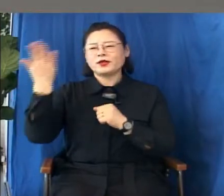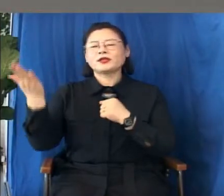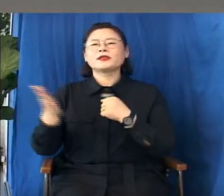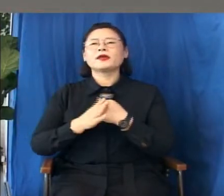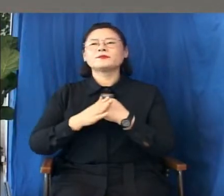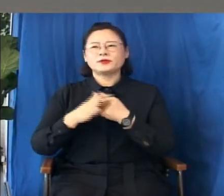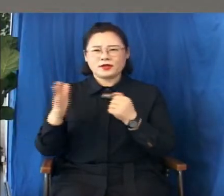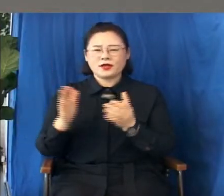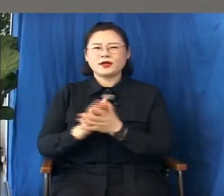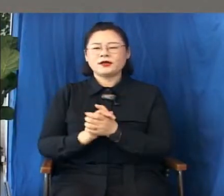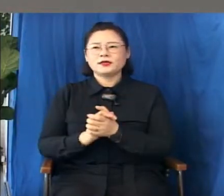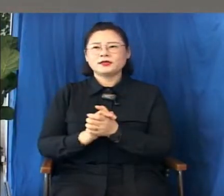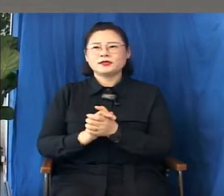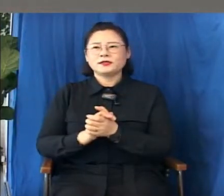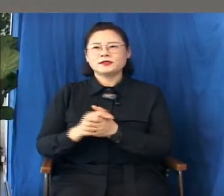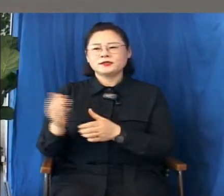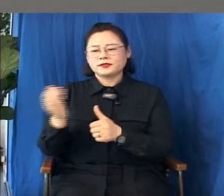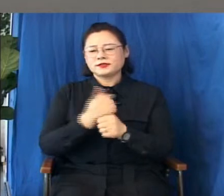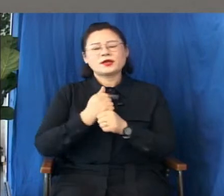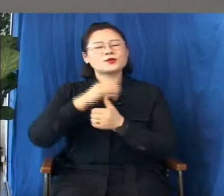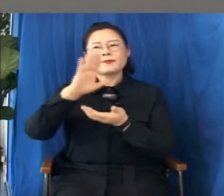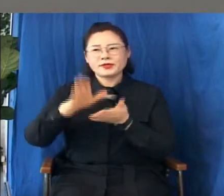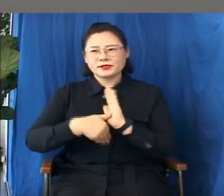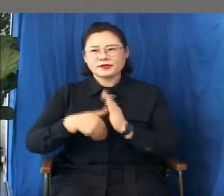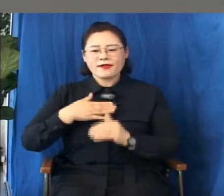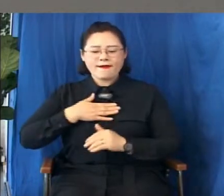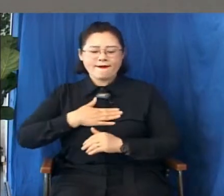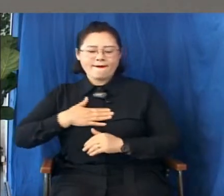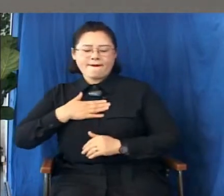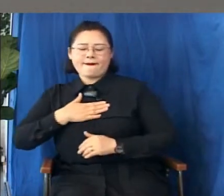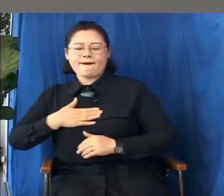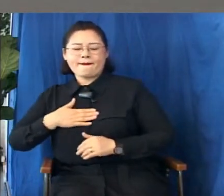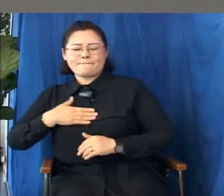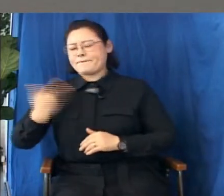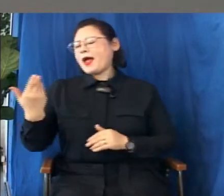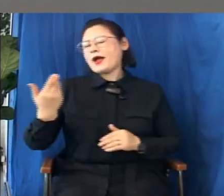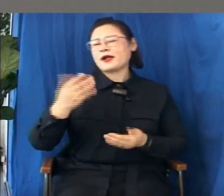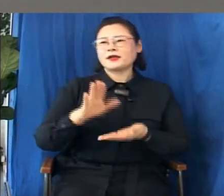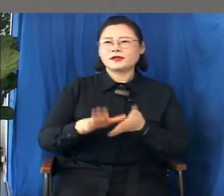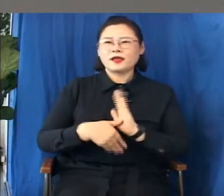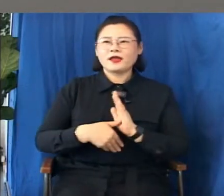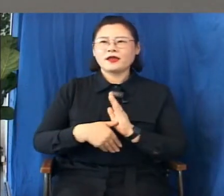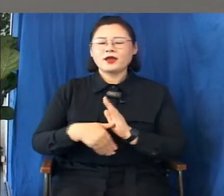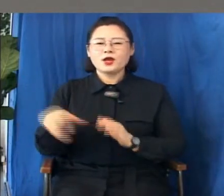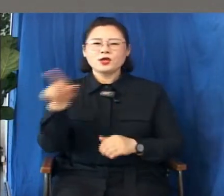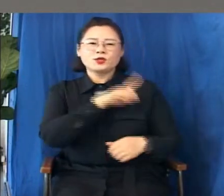사로잡혀버리기 때문에. 사로잡혔을 때, 감정 충만할 때 최선은 뭘까요?